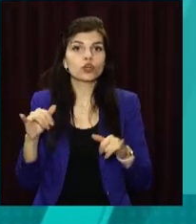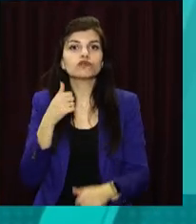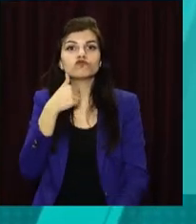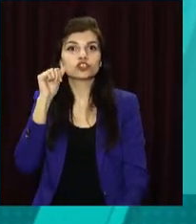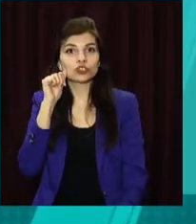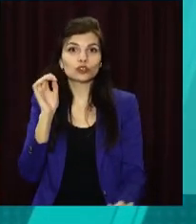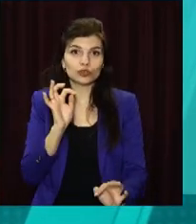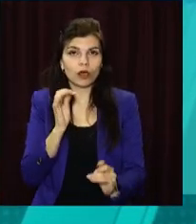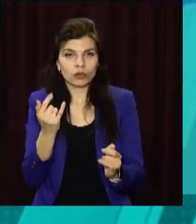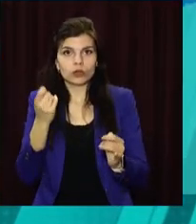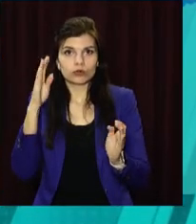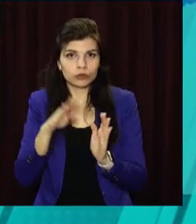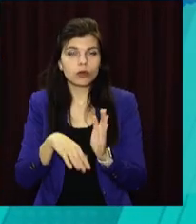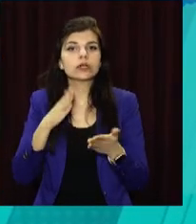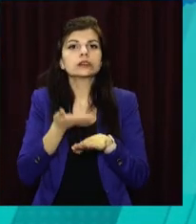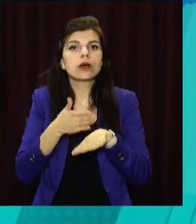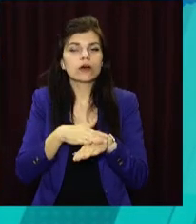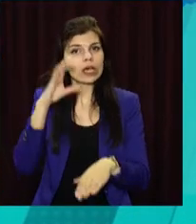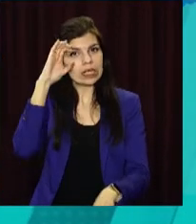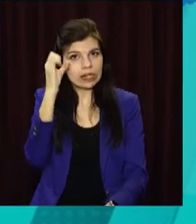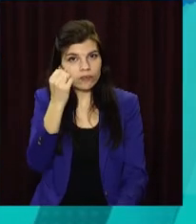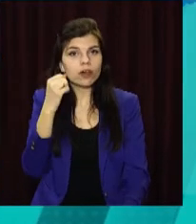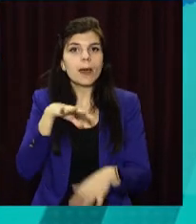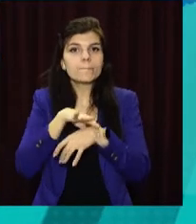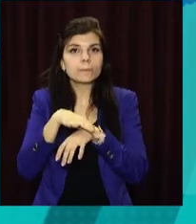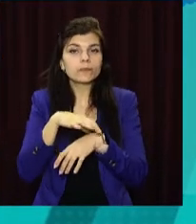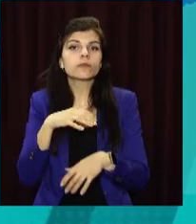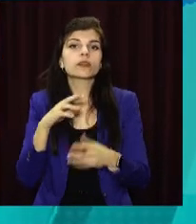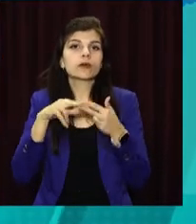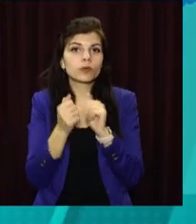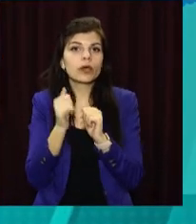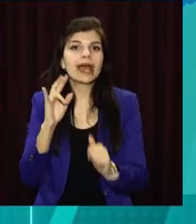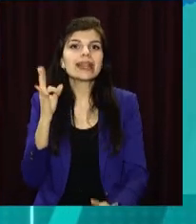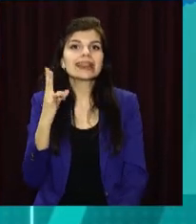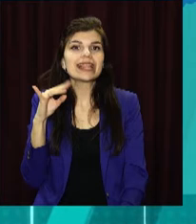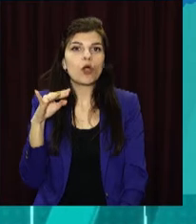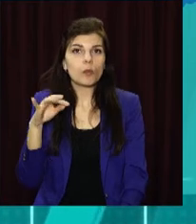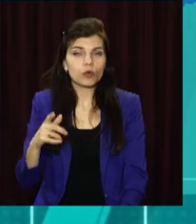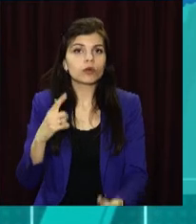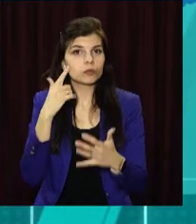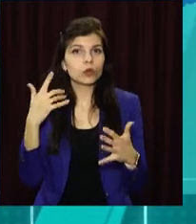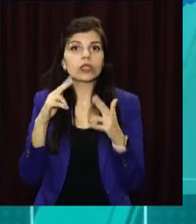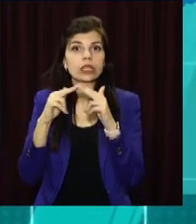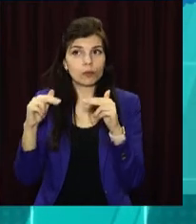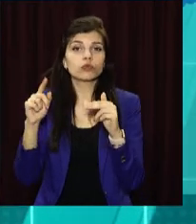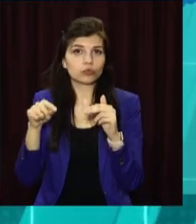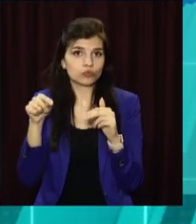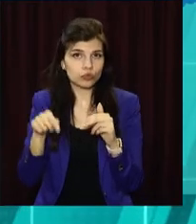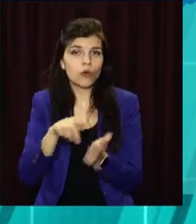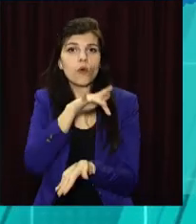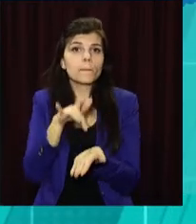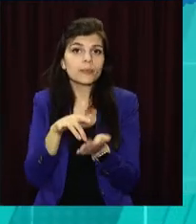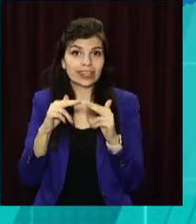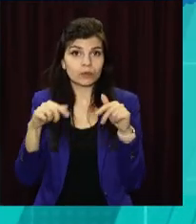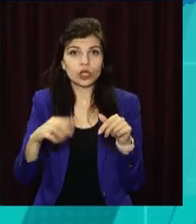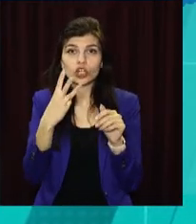вчорашній показник. Найбільш складна ситуація у Кривому Розі, Павлограді, Кам'янському та Нікополі. В антилідерах Дніпро у місті